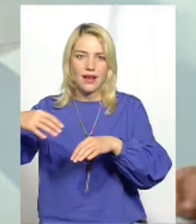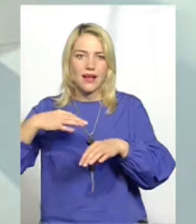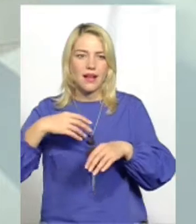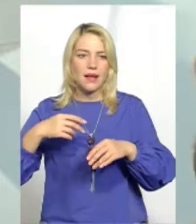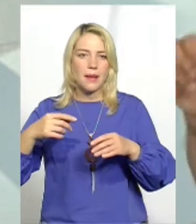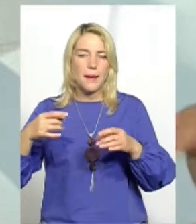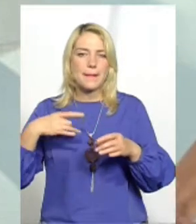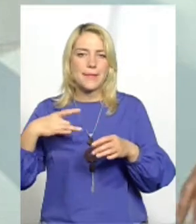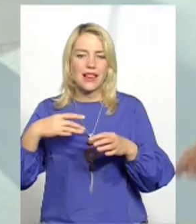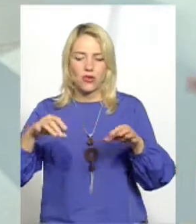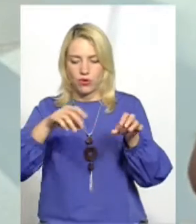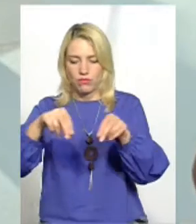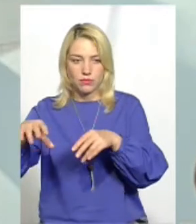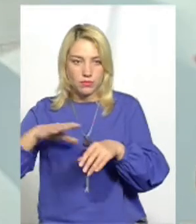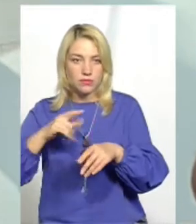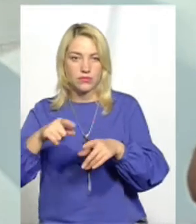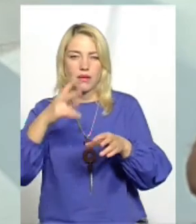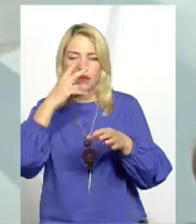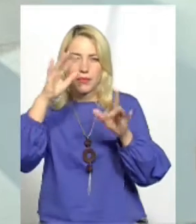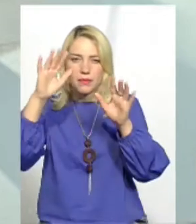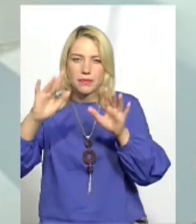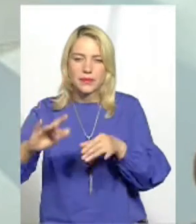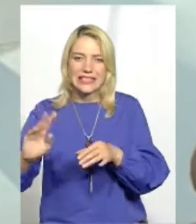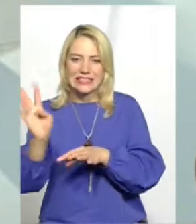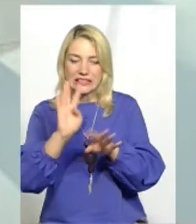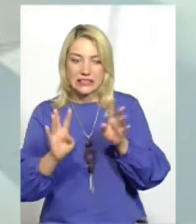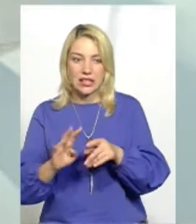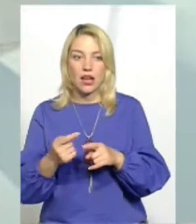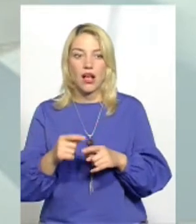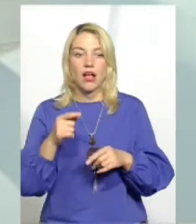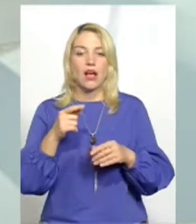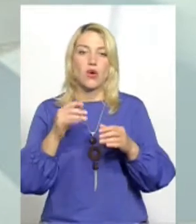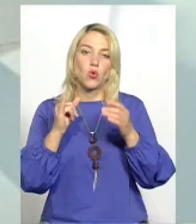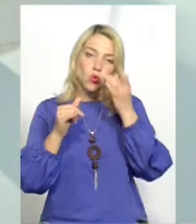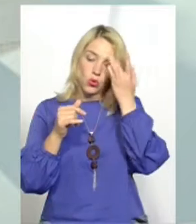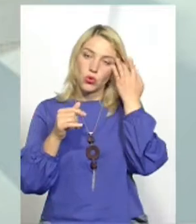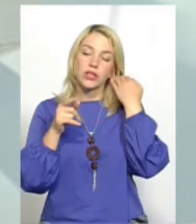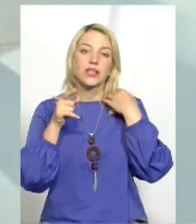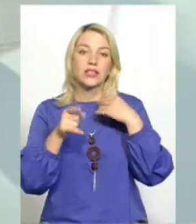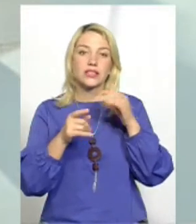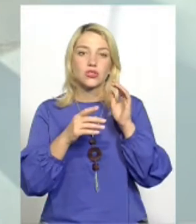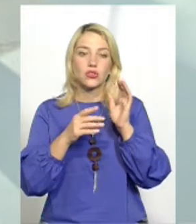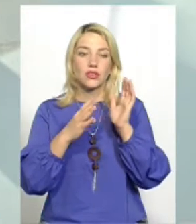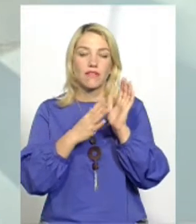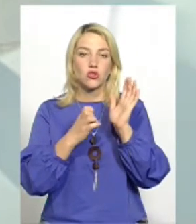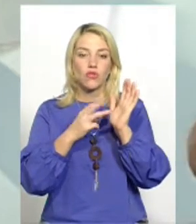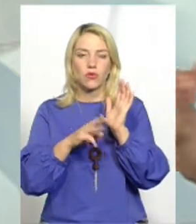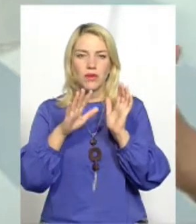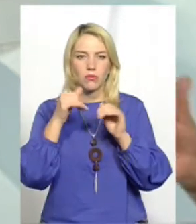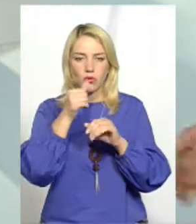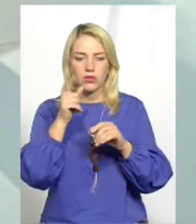році, 1975-му, десь приблизно, бо я в цьому році прийшов на Державну екологічну службу, вони провели